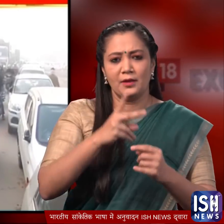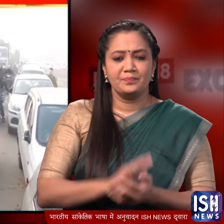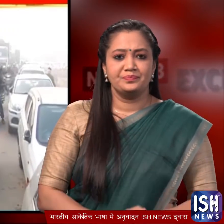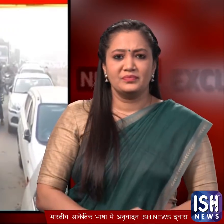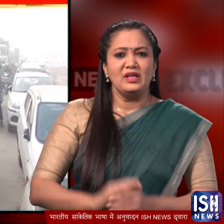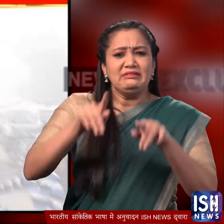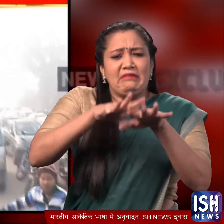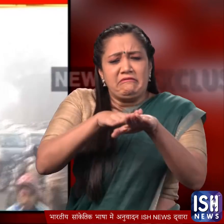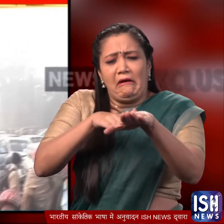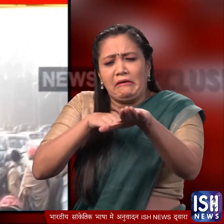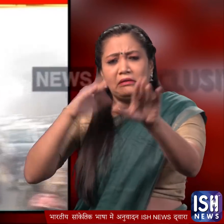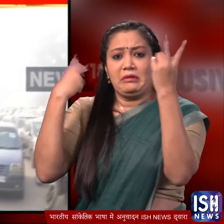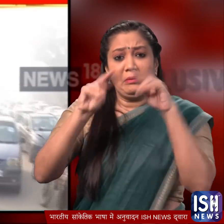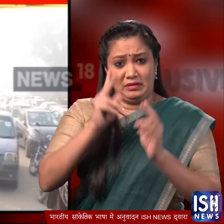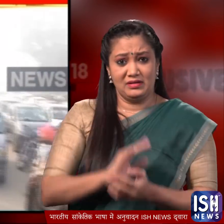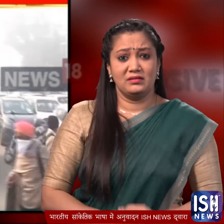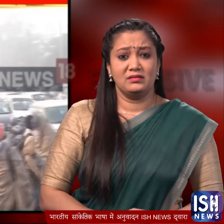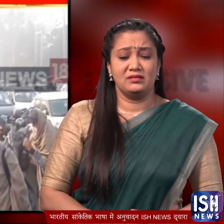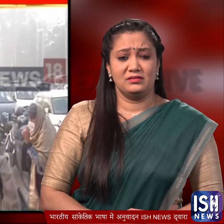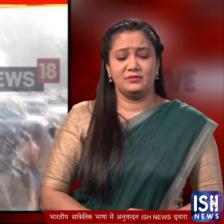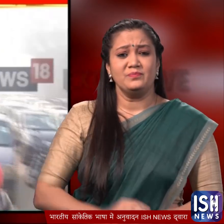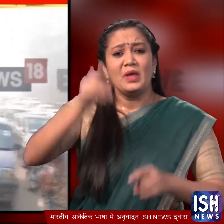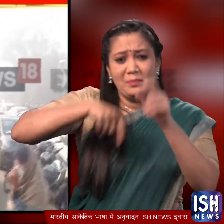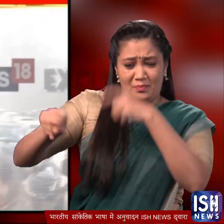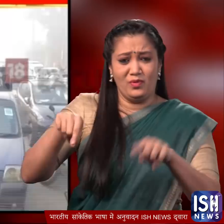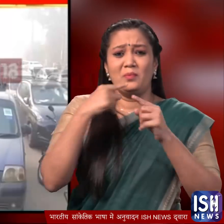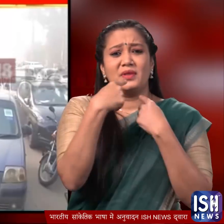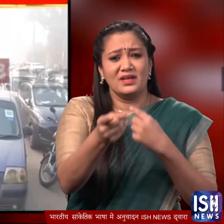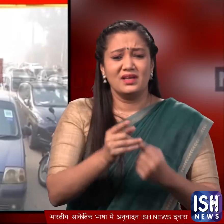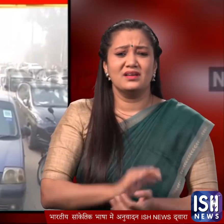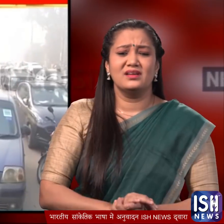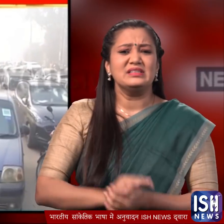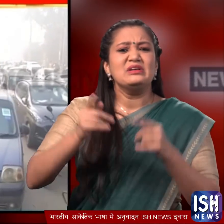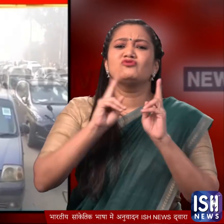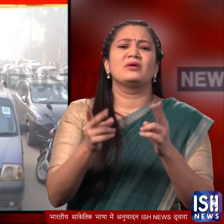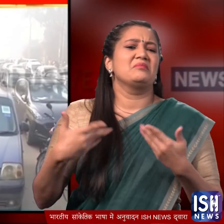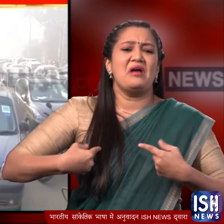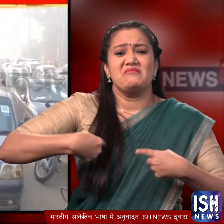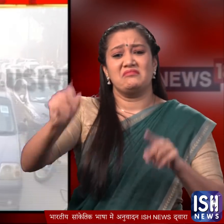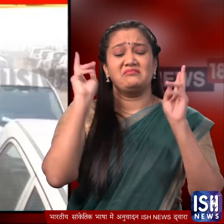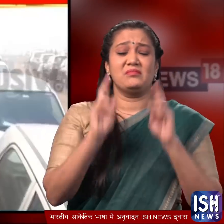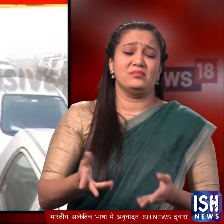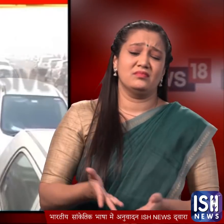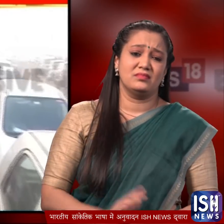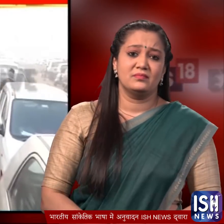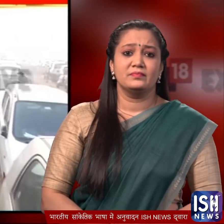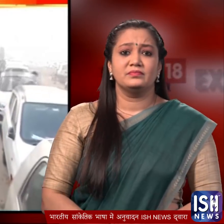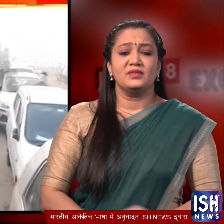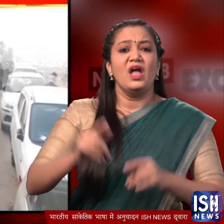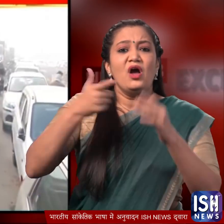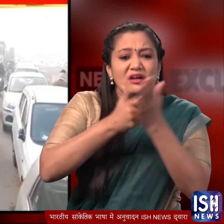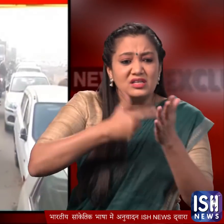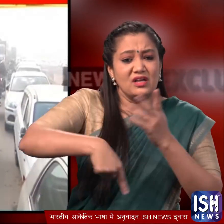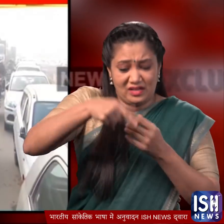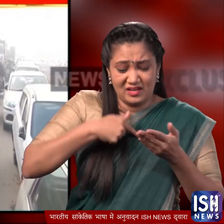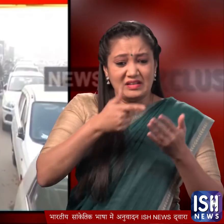तस्वीर में सड़क पर लंबा ट्रैफिक जाम दिखा। लोगों ने बताया कि उनके लिए अब ये आम बात हो गई और किसानों की